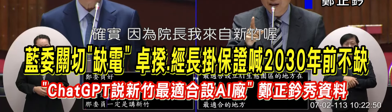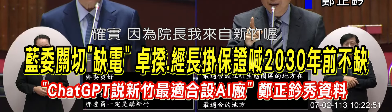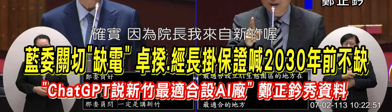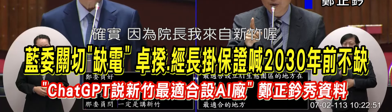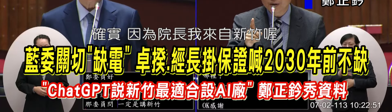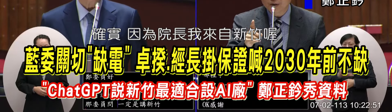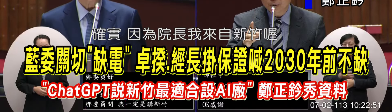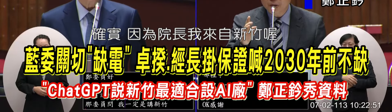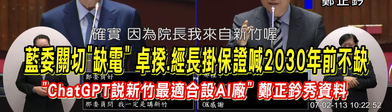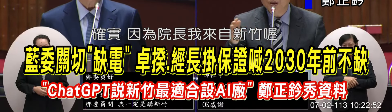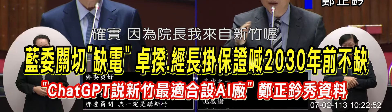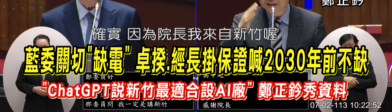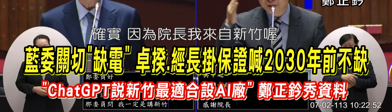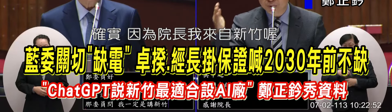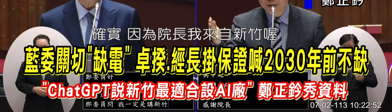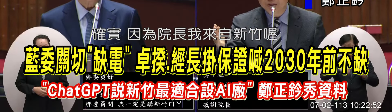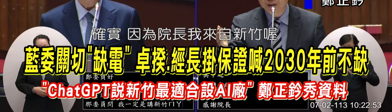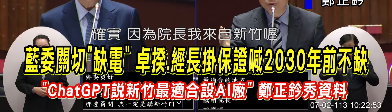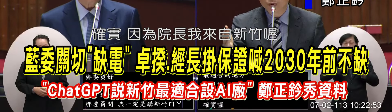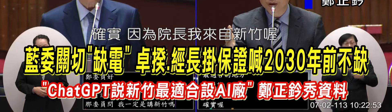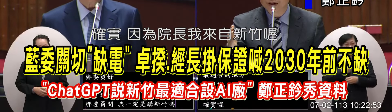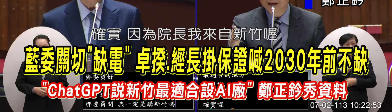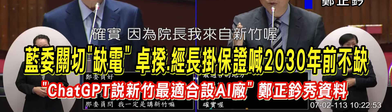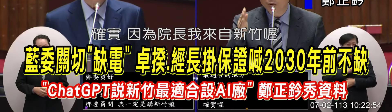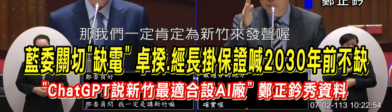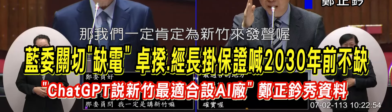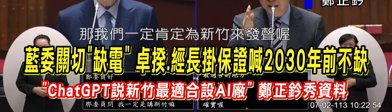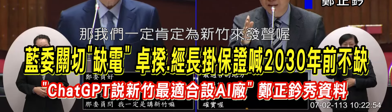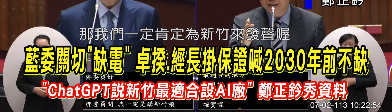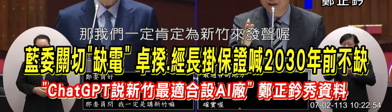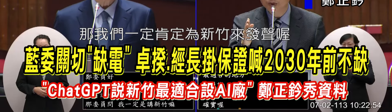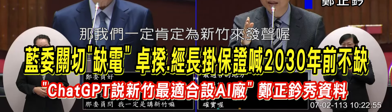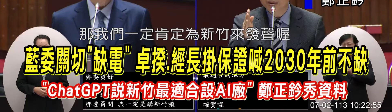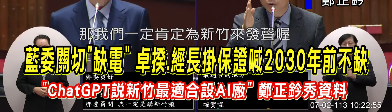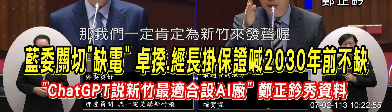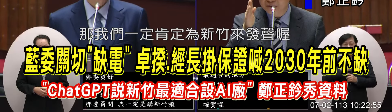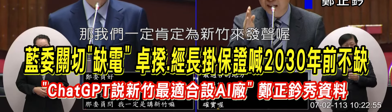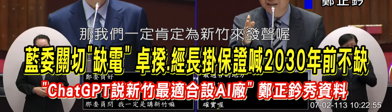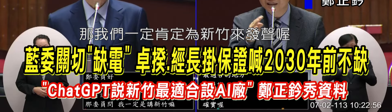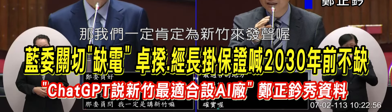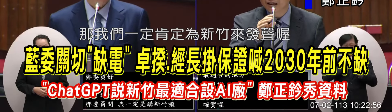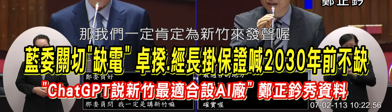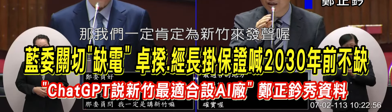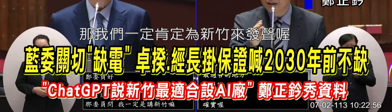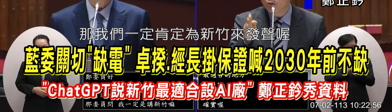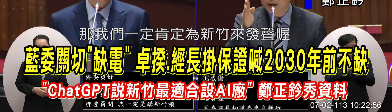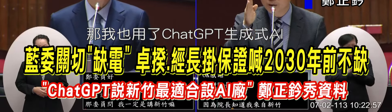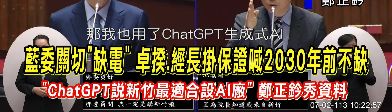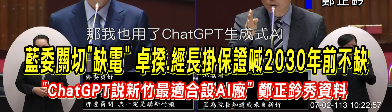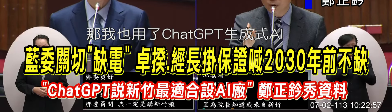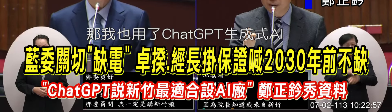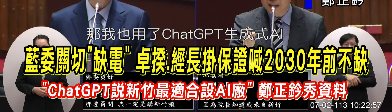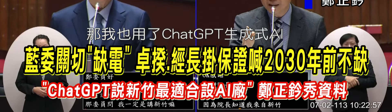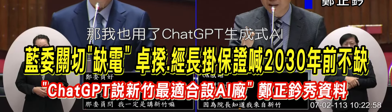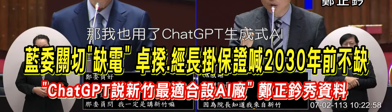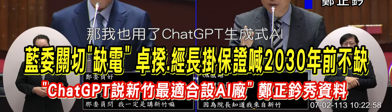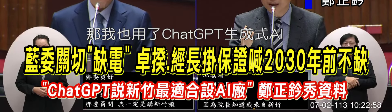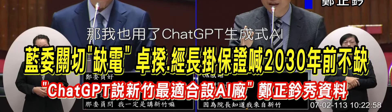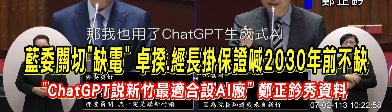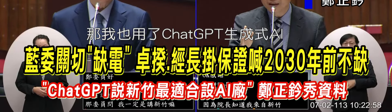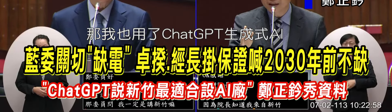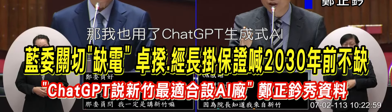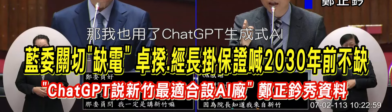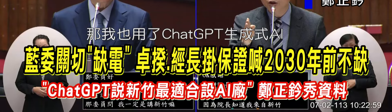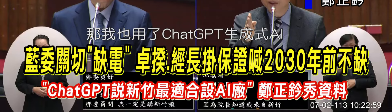为院长知道我来自新竹哈，那所以我们一定肯定为新竹来发声哈。那我也在那个